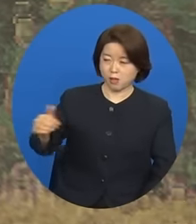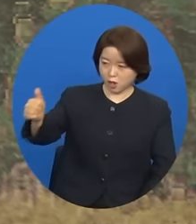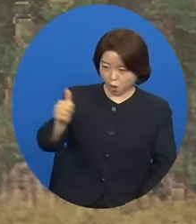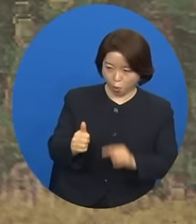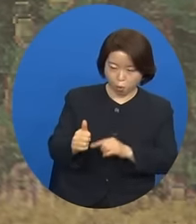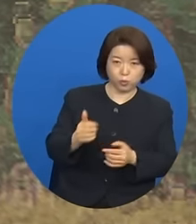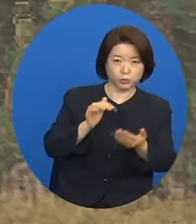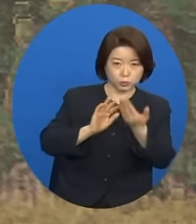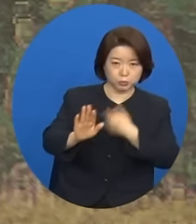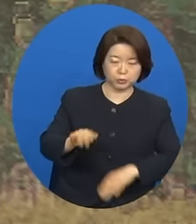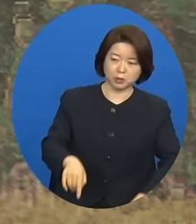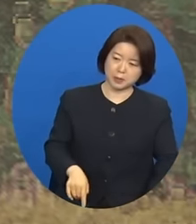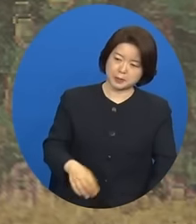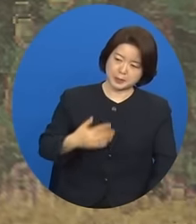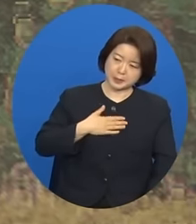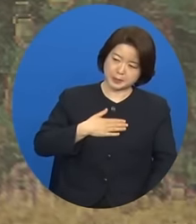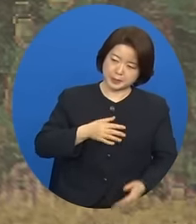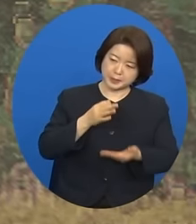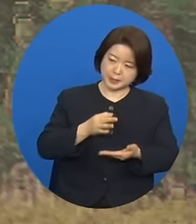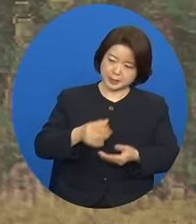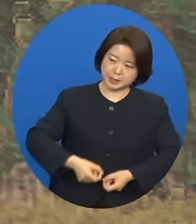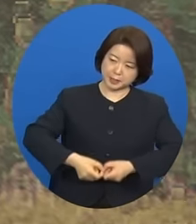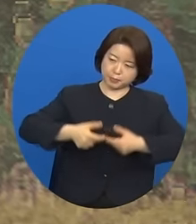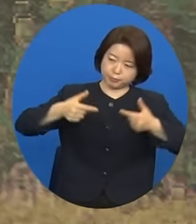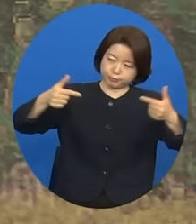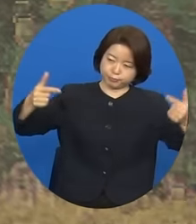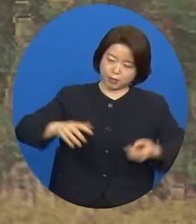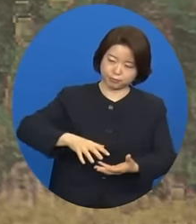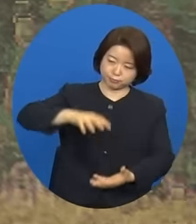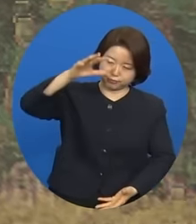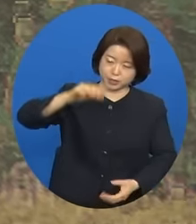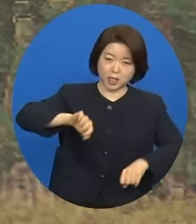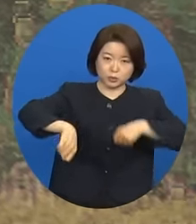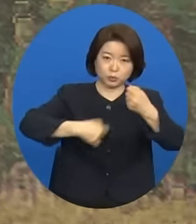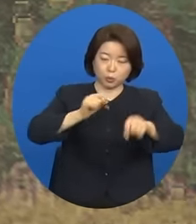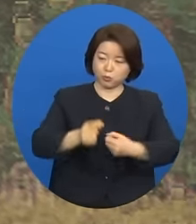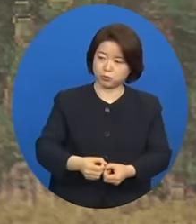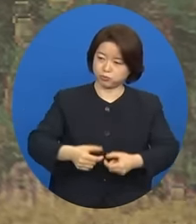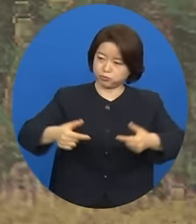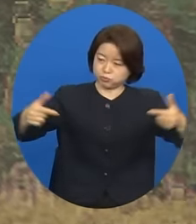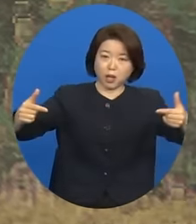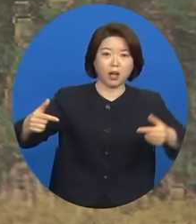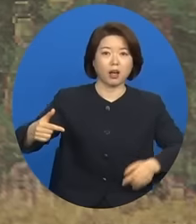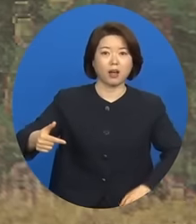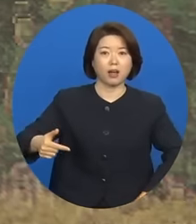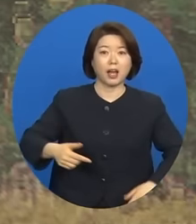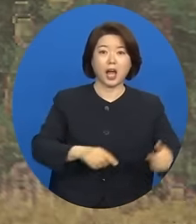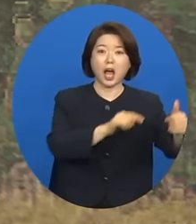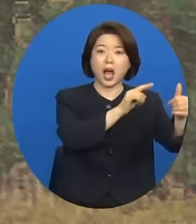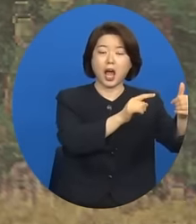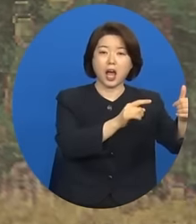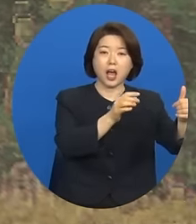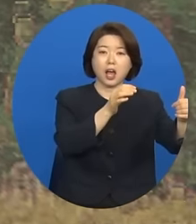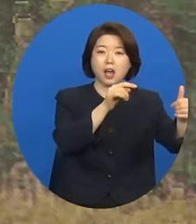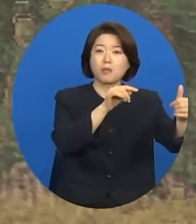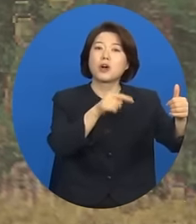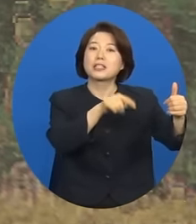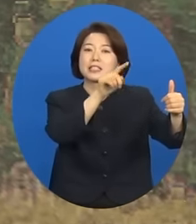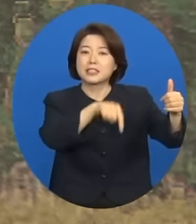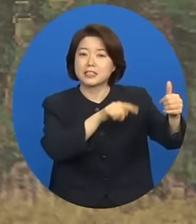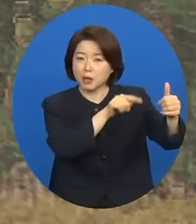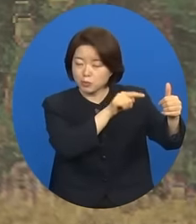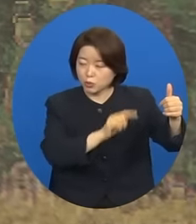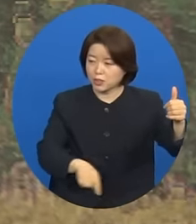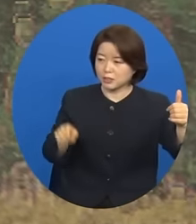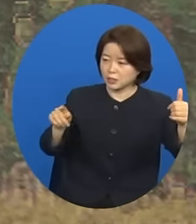이후부터 우리의 재산이 늘었다 이거예요. 가축들이 늘었다 이거예요. 그거를 알았어요. 그러니까 야곱이 있어야 한다는